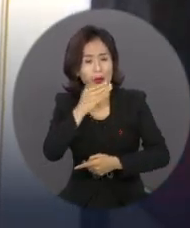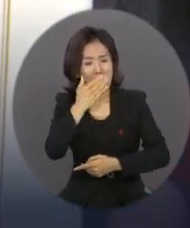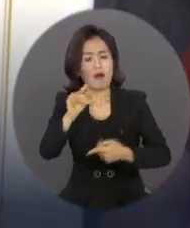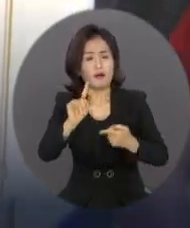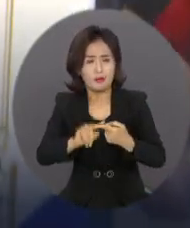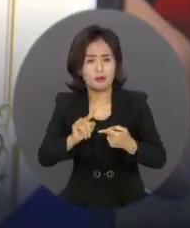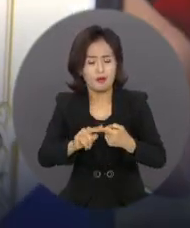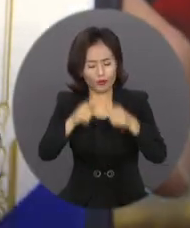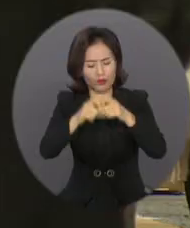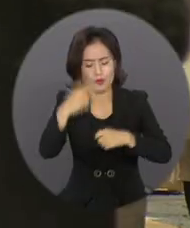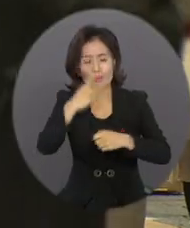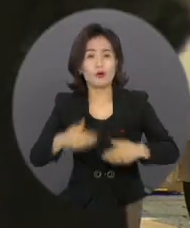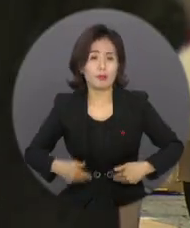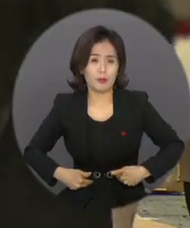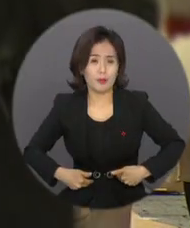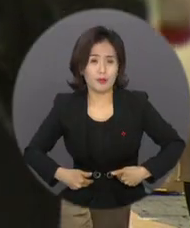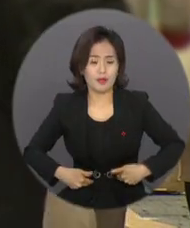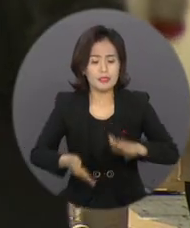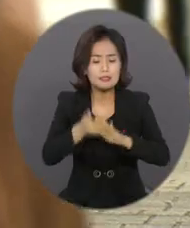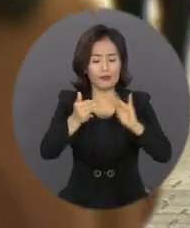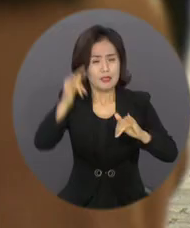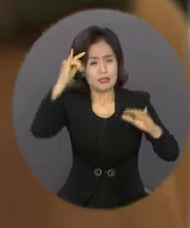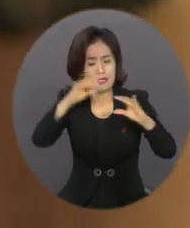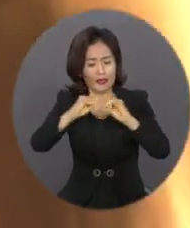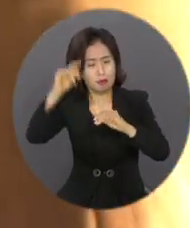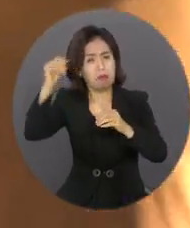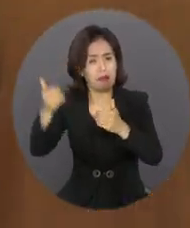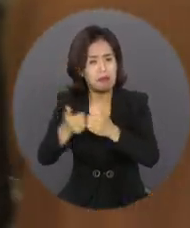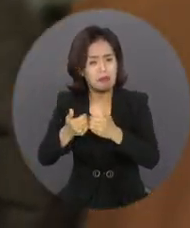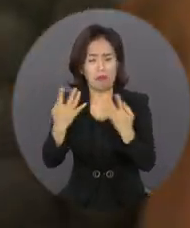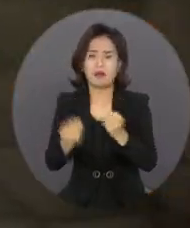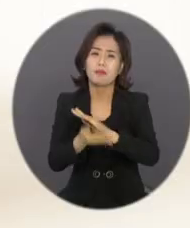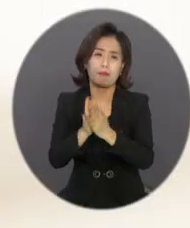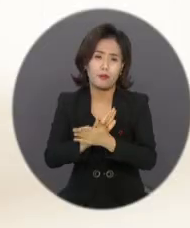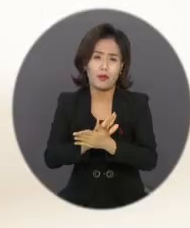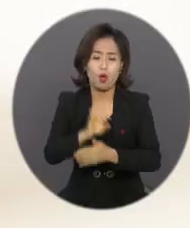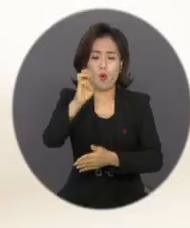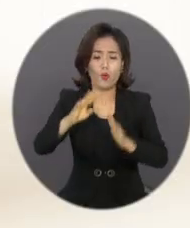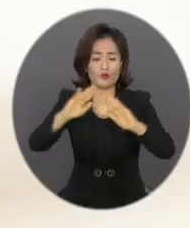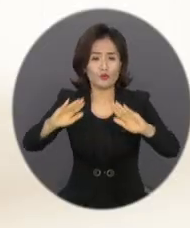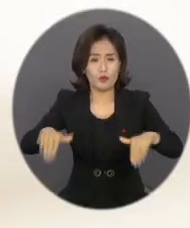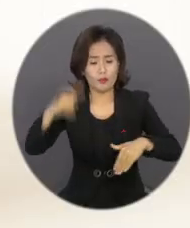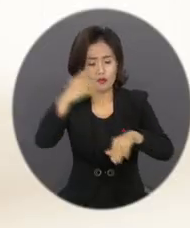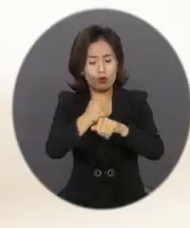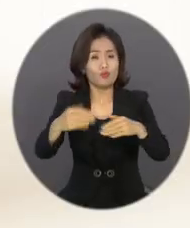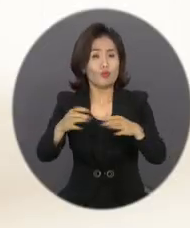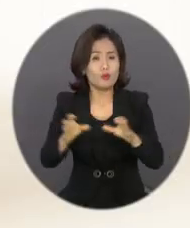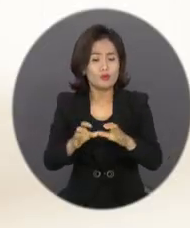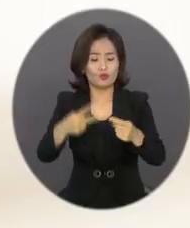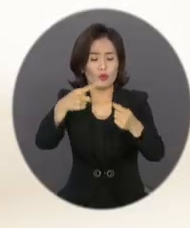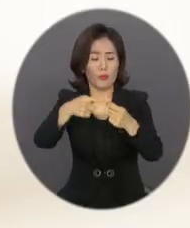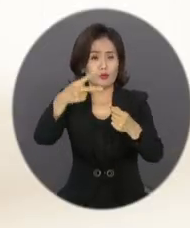정말 면밀히 검토해야 된다 여기에 시민들의 찬반 이론도 예전 같지 않습니다 광주 전남 연구원은 두 차례에 걸쳐